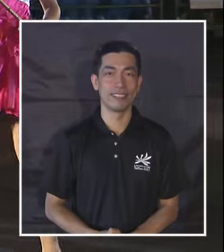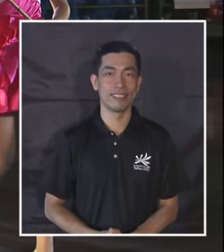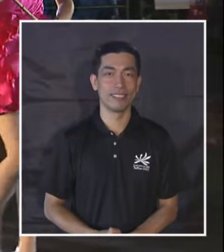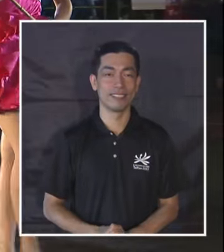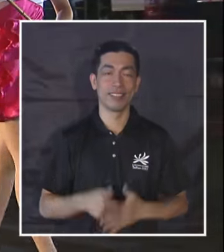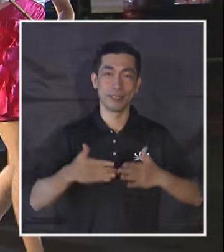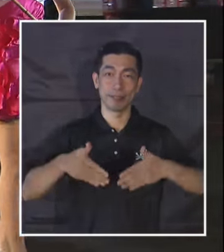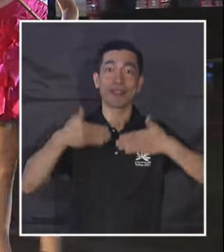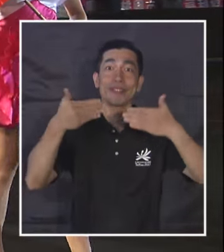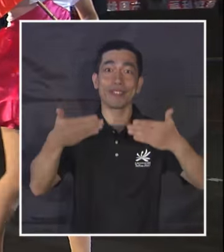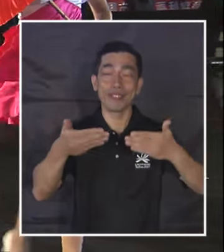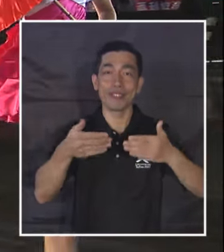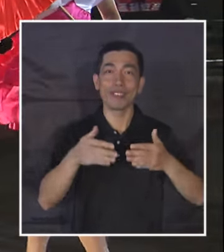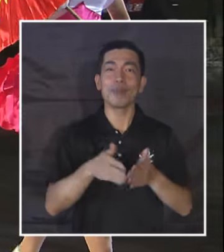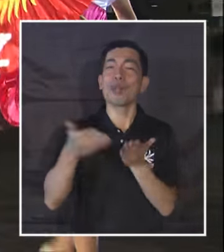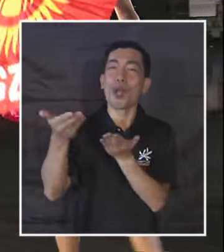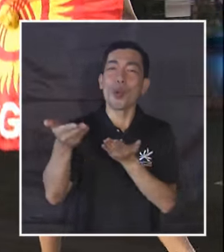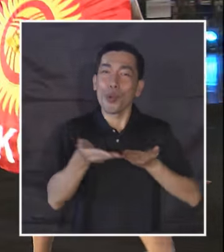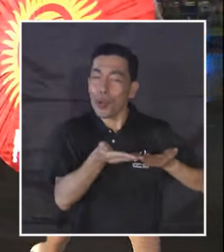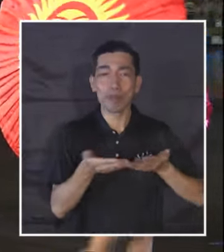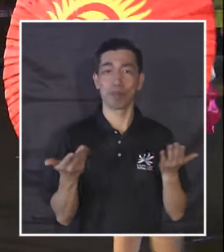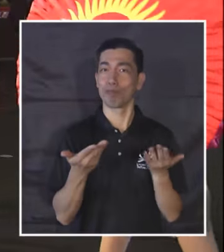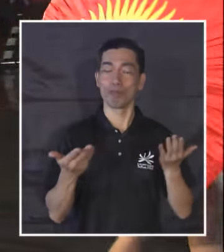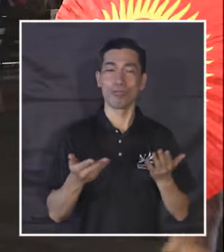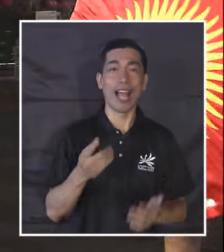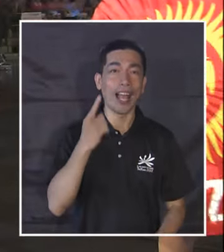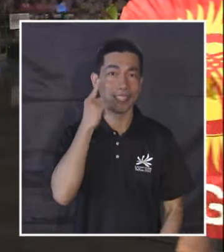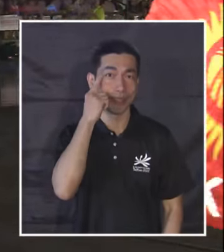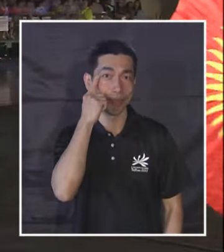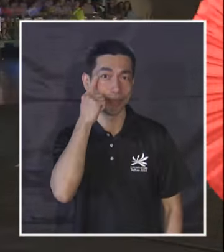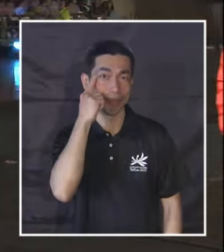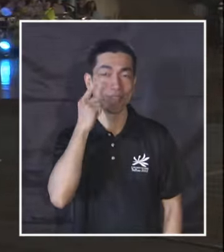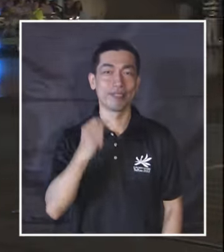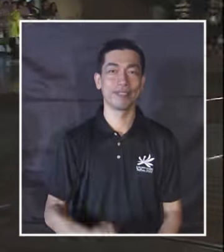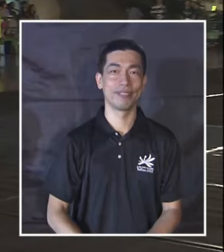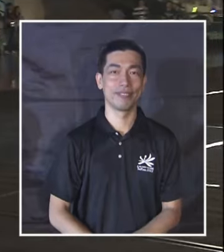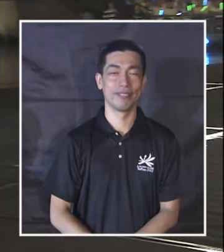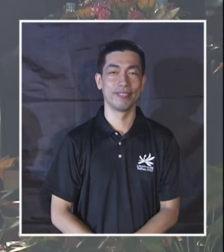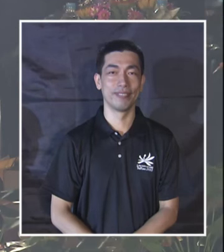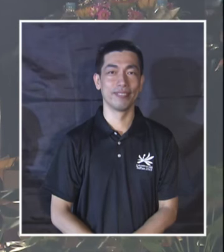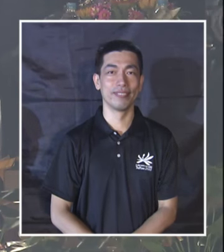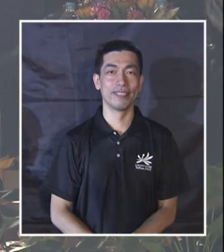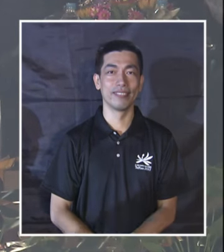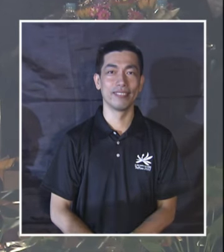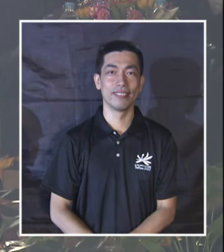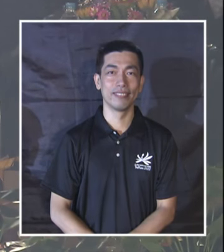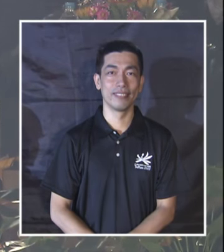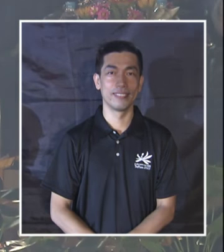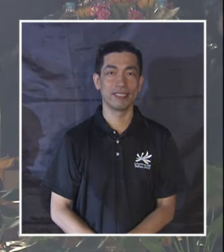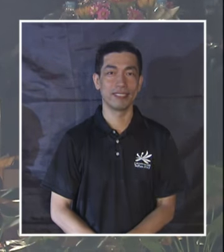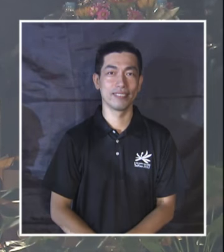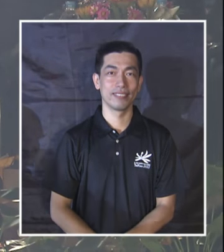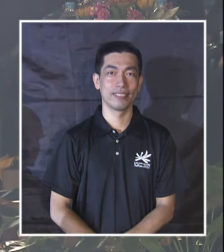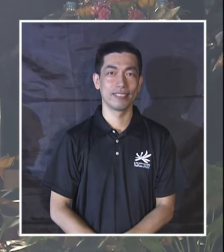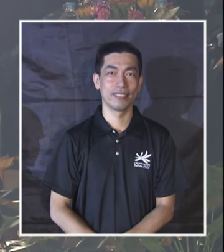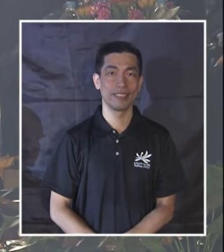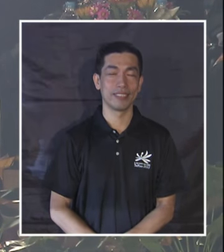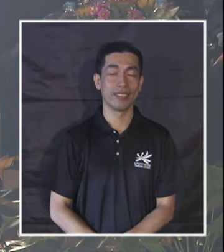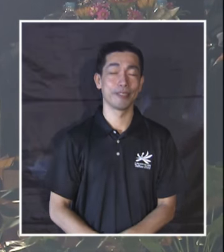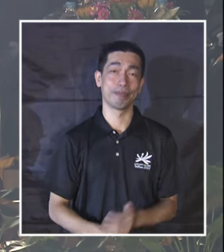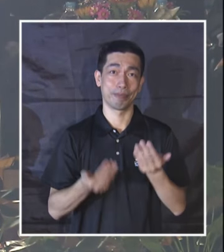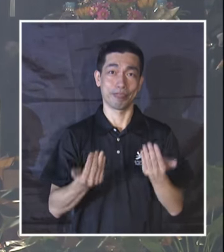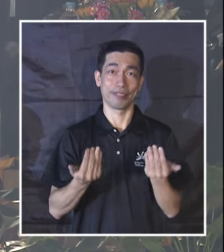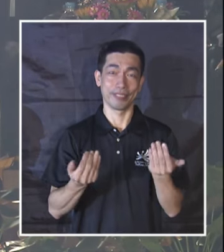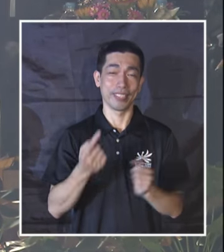接着欢迎的是吉尔吉斯代表队。 Now we have Kyrgyzstan. 这一次吉尔吉斯代